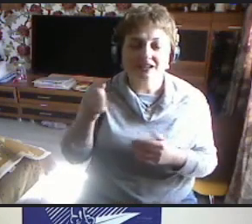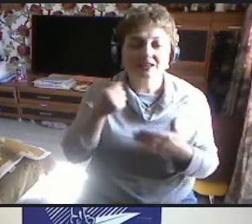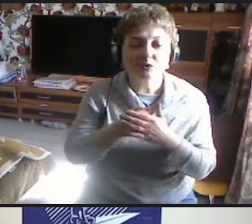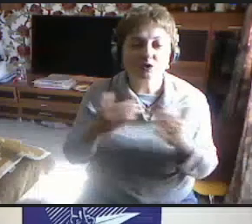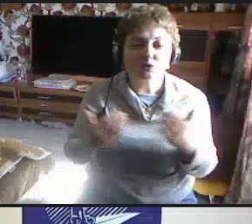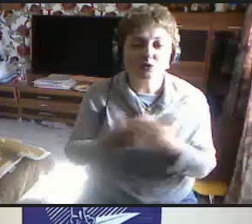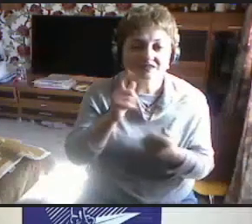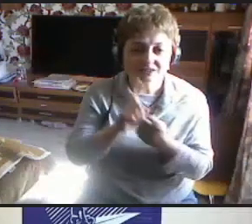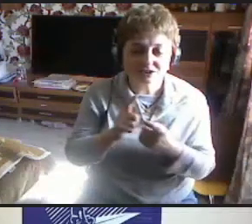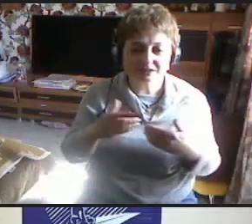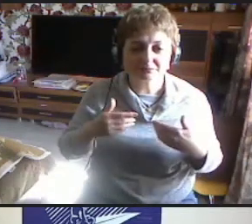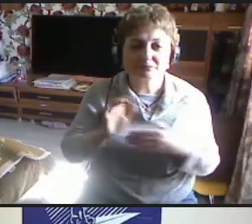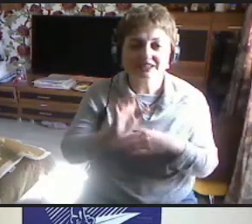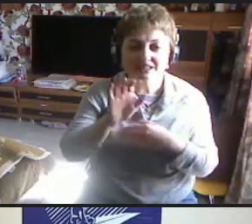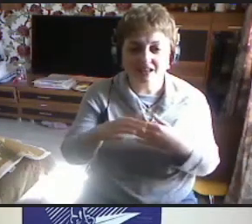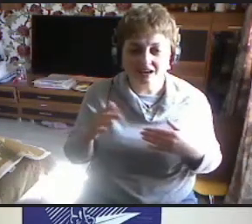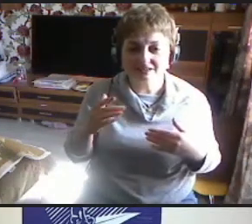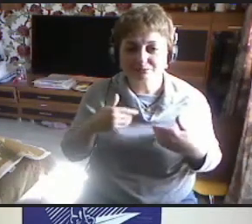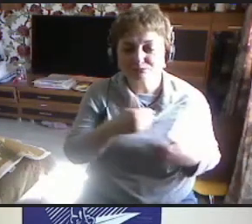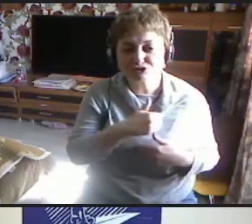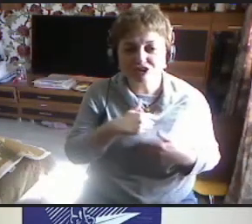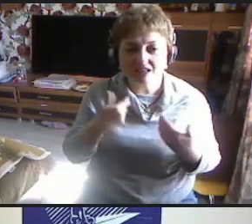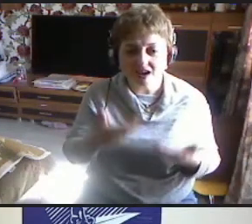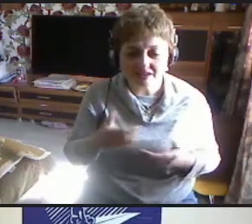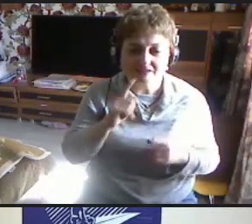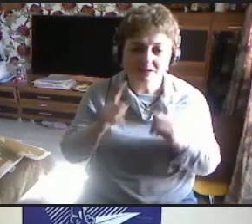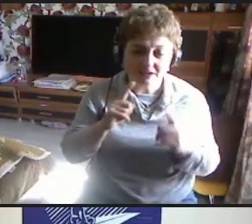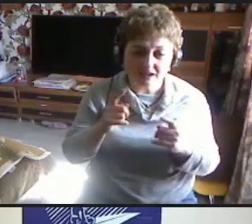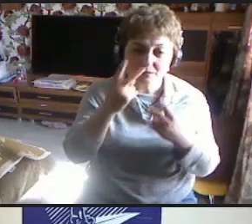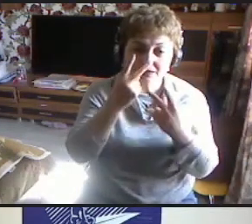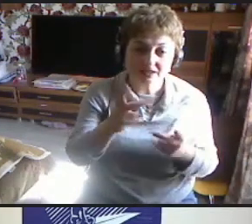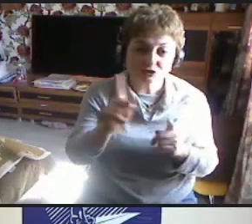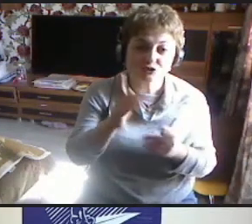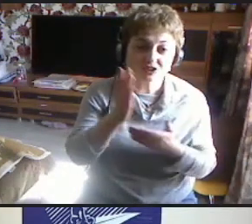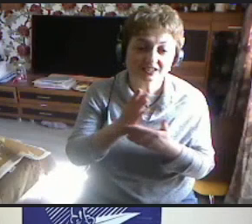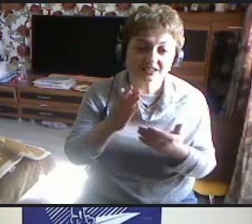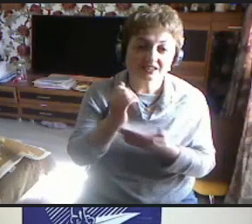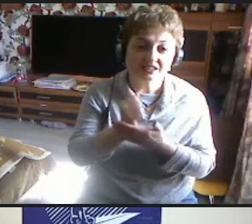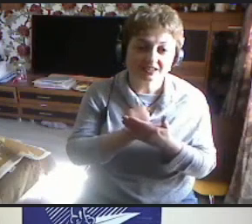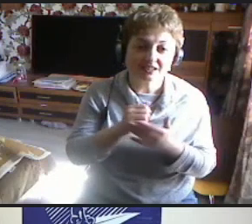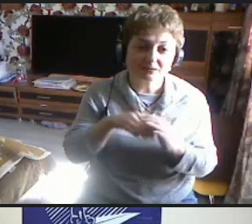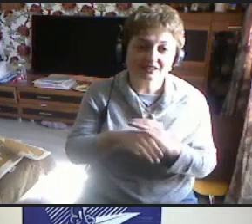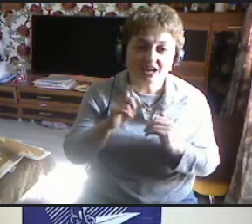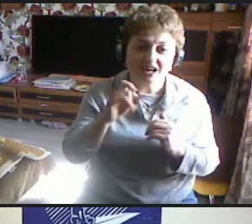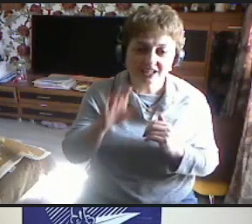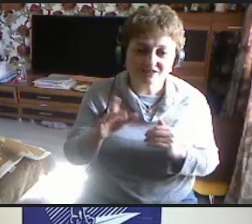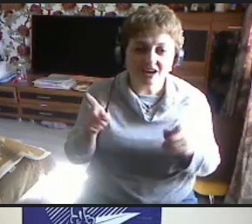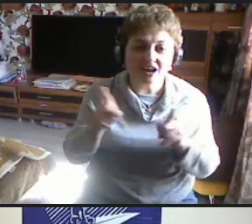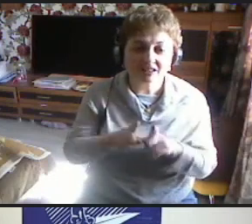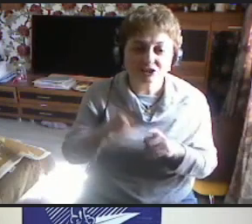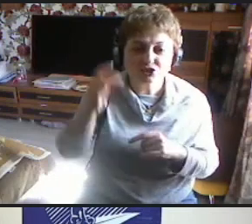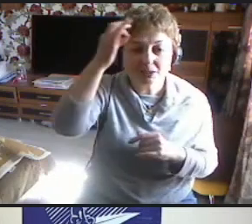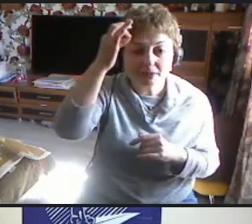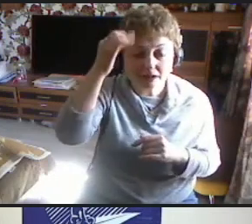свои пожелания относительно вебинаров. Ну и посмотрите то, что есть в архиве. Всего доброго. А также напоминаем вам,